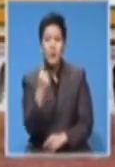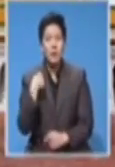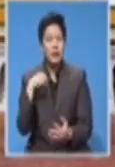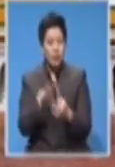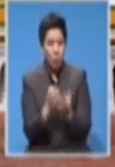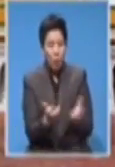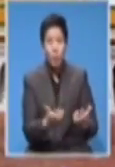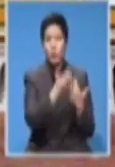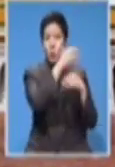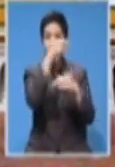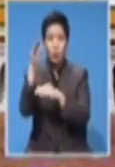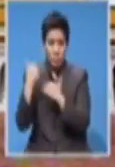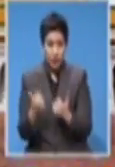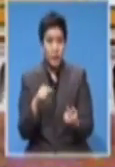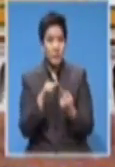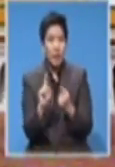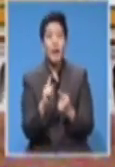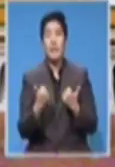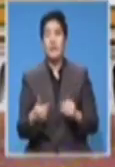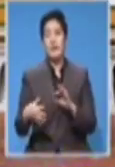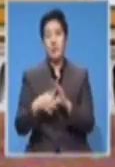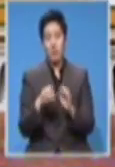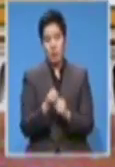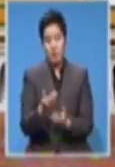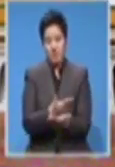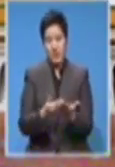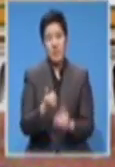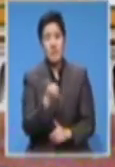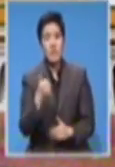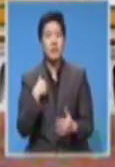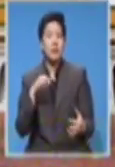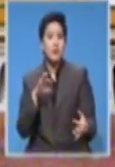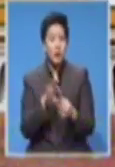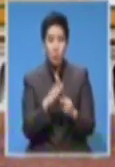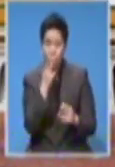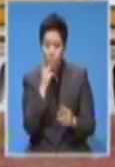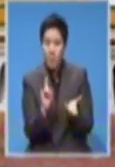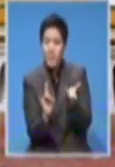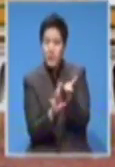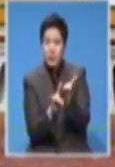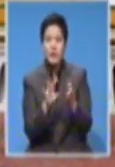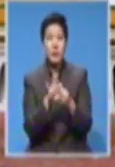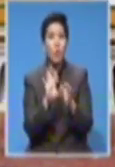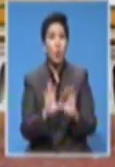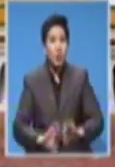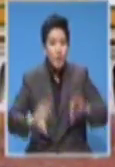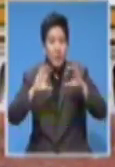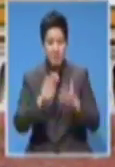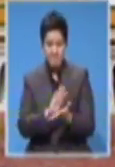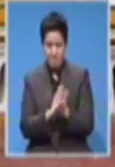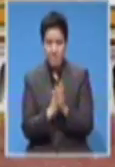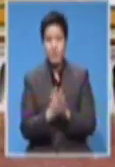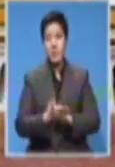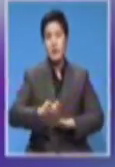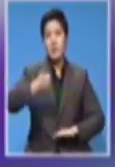งออกอย่างไรก็ตามการพิจารณาด้านอื่นๆที่เช่นการประเมินในด้านประสิทธิภาพของภาครัฐมีการปรับตัวดีขึ้นน